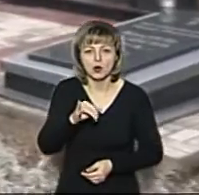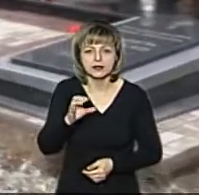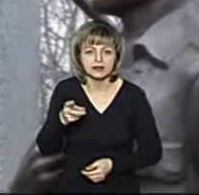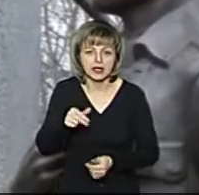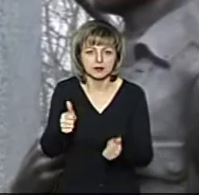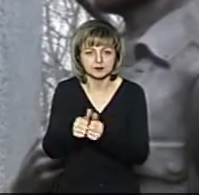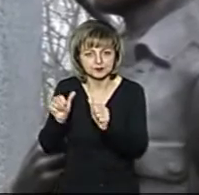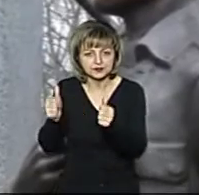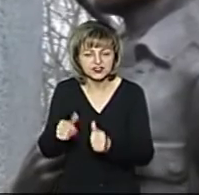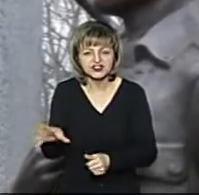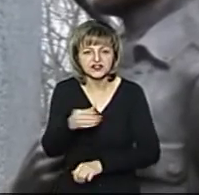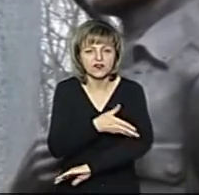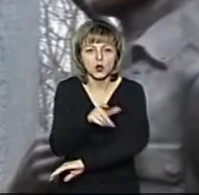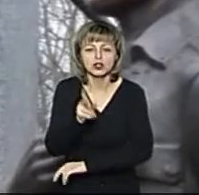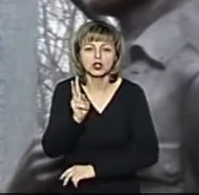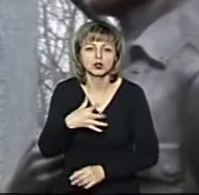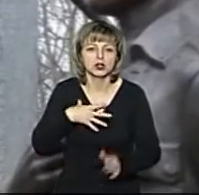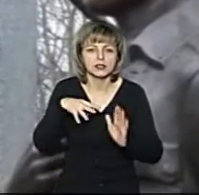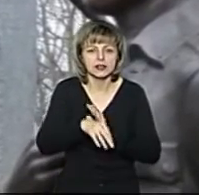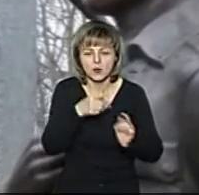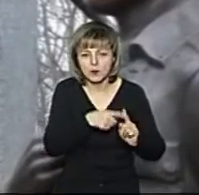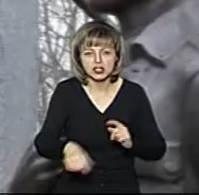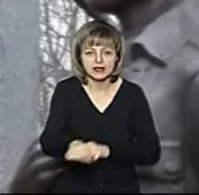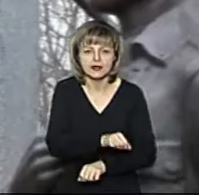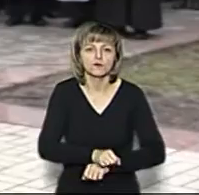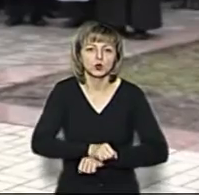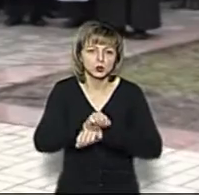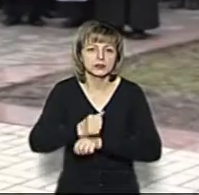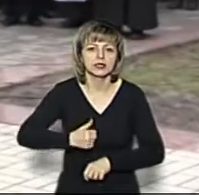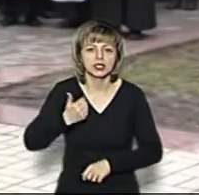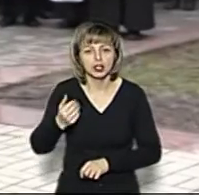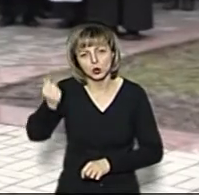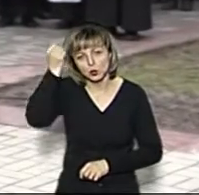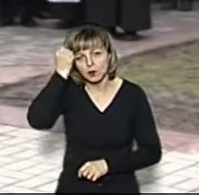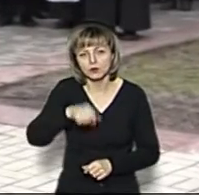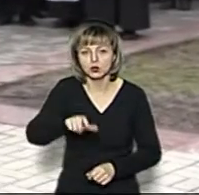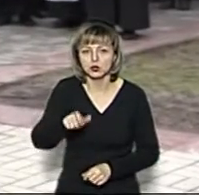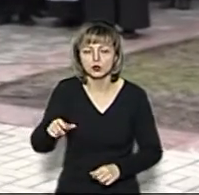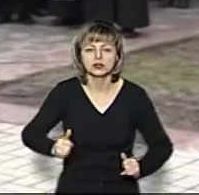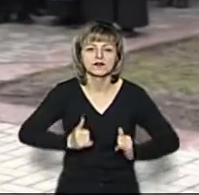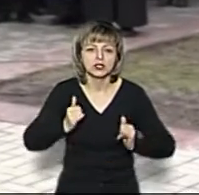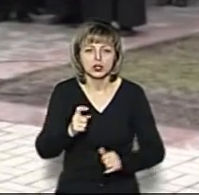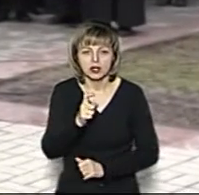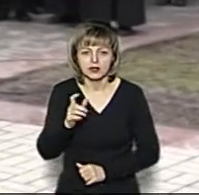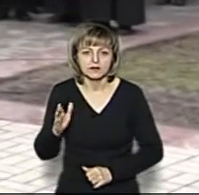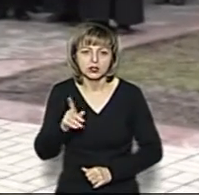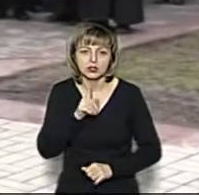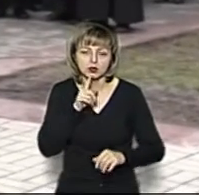– пам'ятний знак усім волинянам, які загинули під час Революції Гідності. Їхню пам'ять присутні вшанували хвилиною